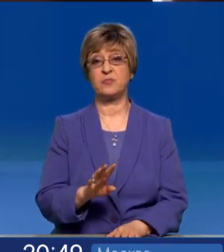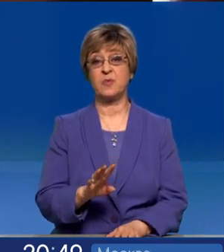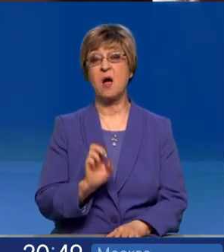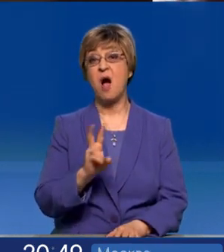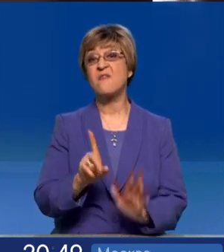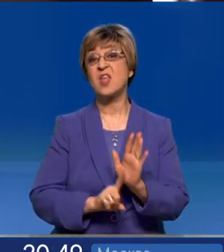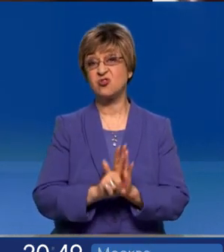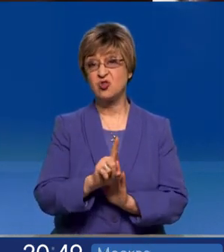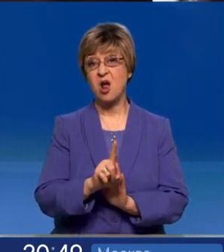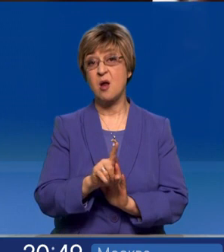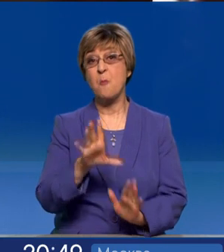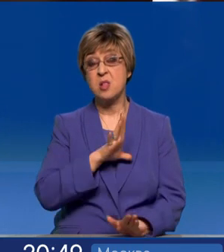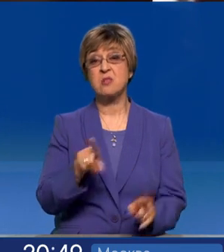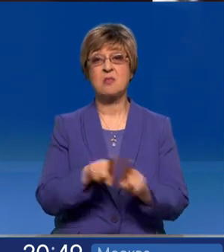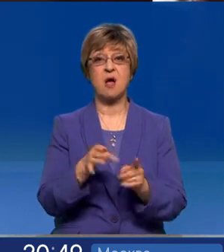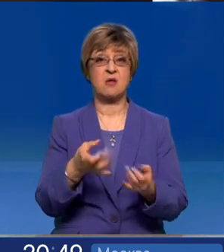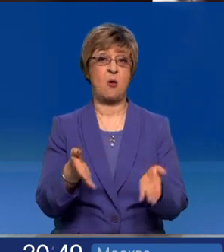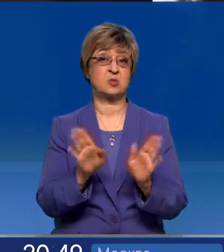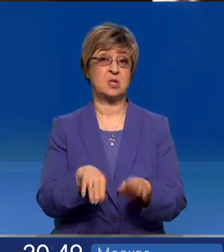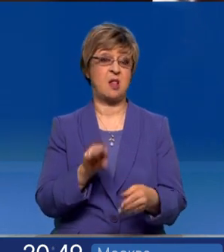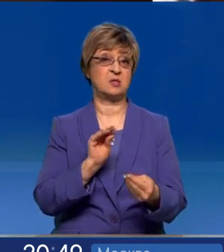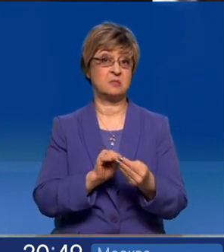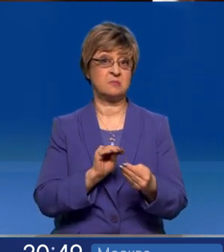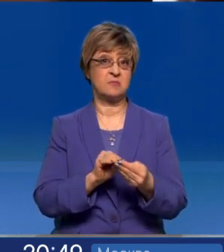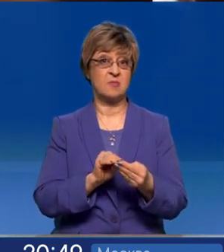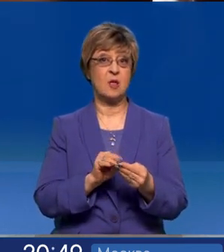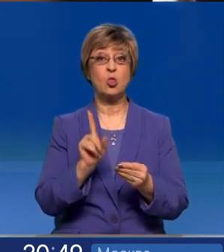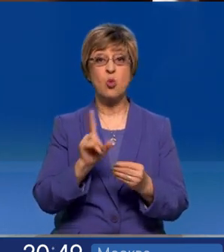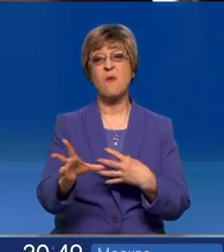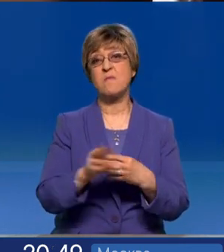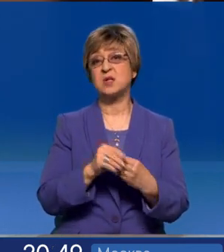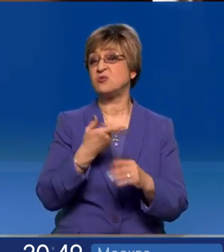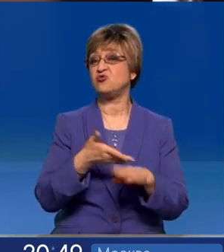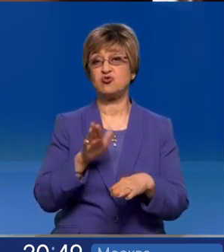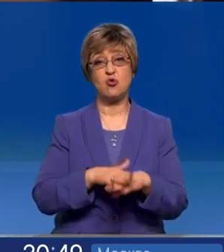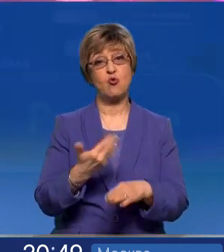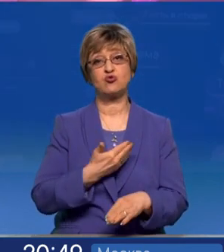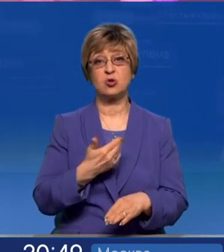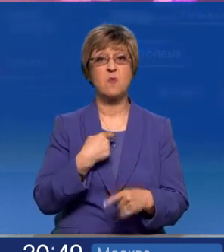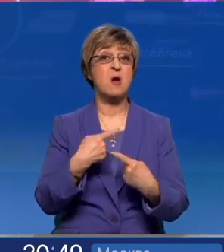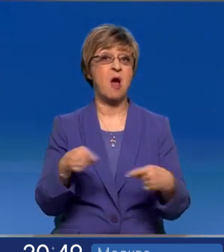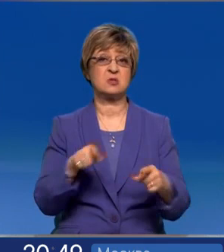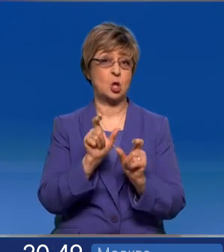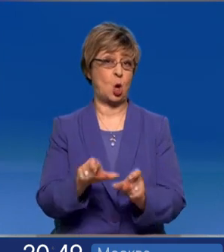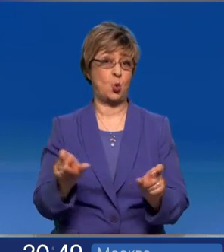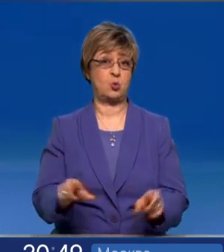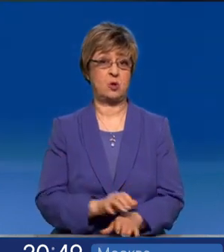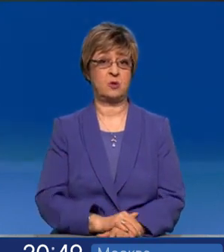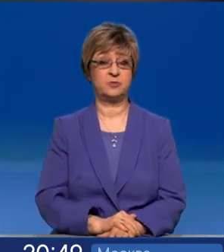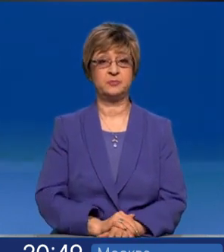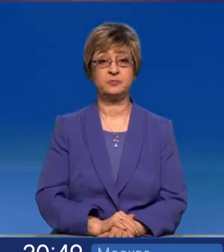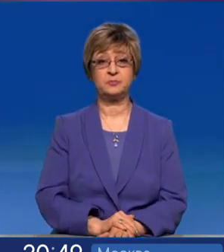Изначально было, так и осталось. Просто вместе тяжело жить, просто мы очень разные люди. Чего ты